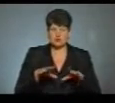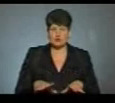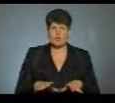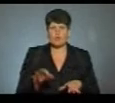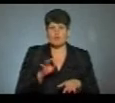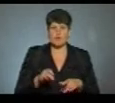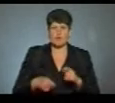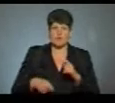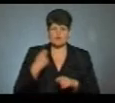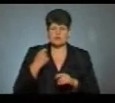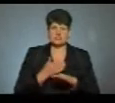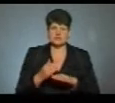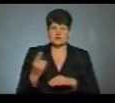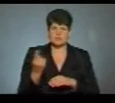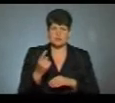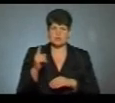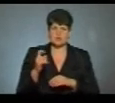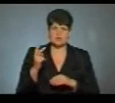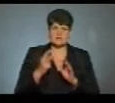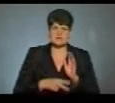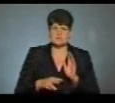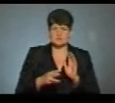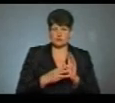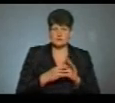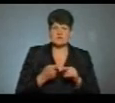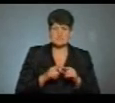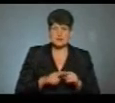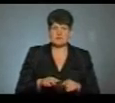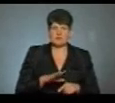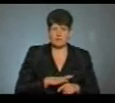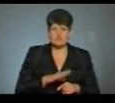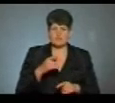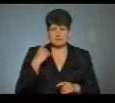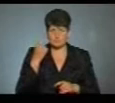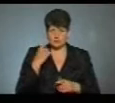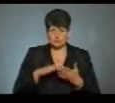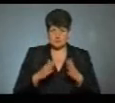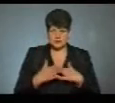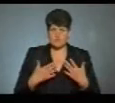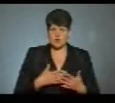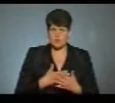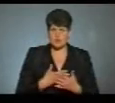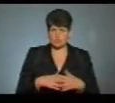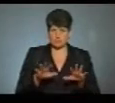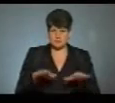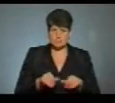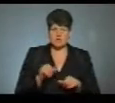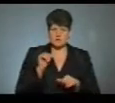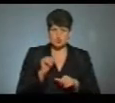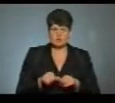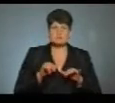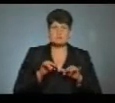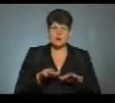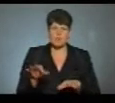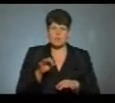адмінпорушення за частиною 1 статті 178. Це перебування в нетверезому стані у громадському місті. Окрім цього, справу